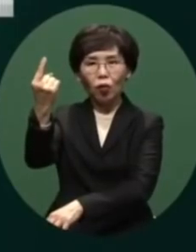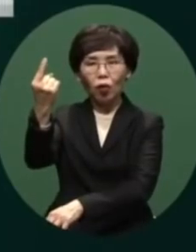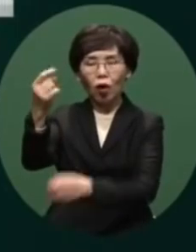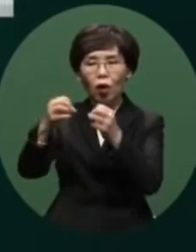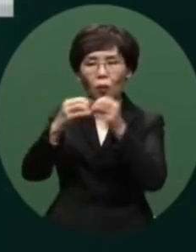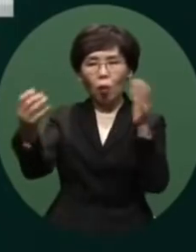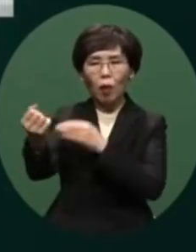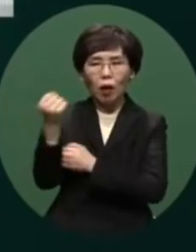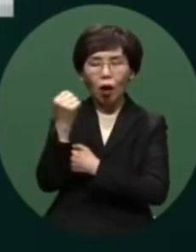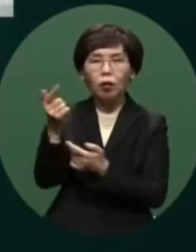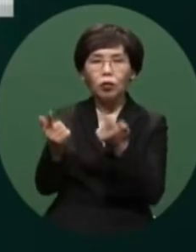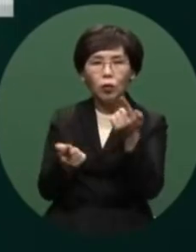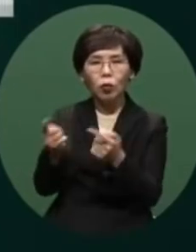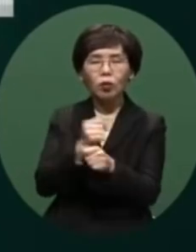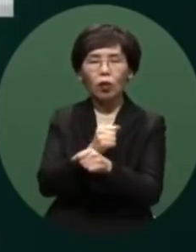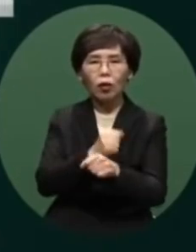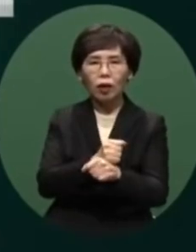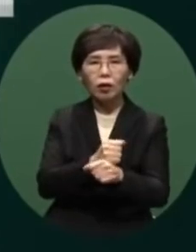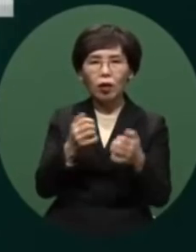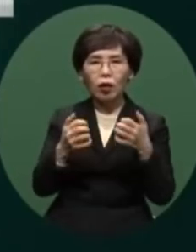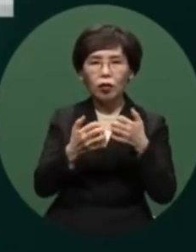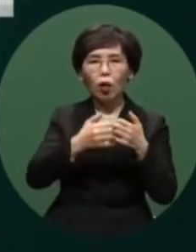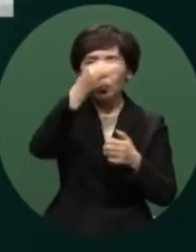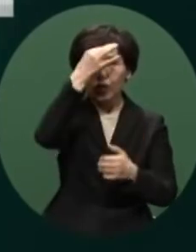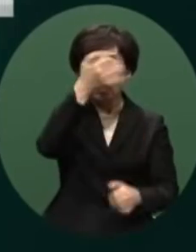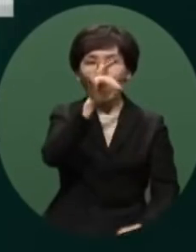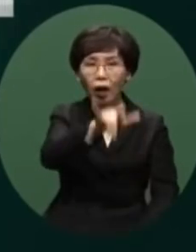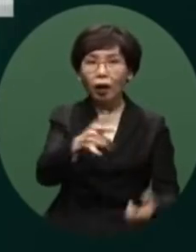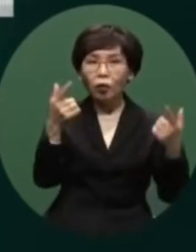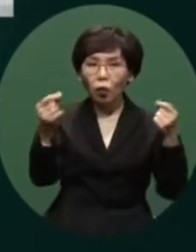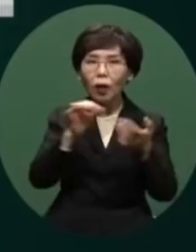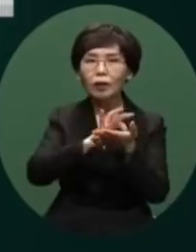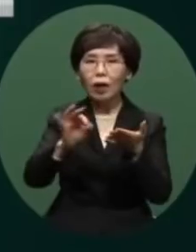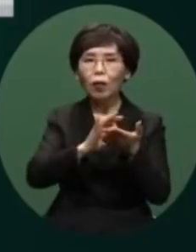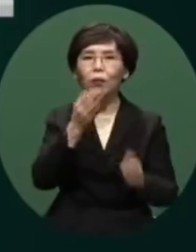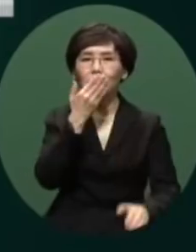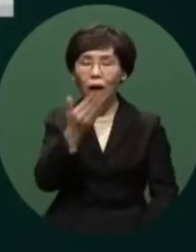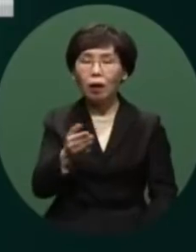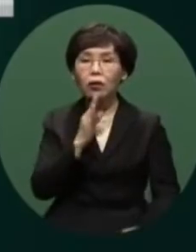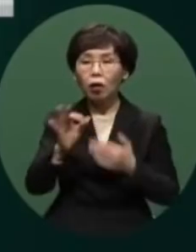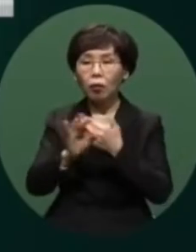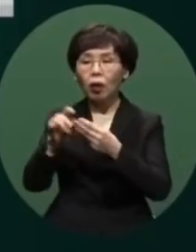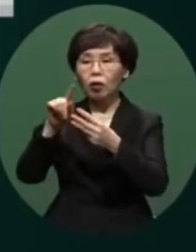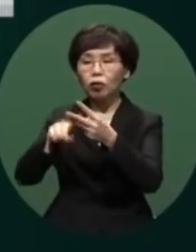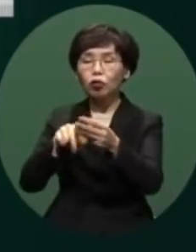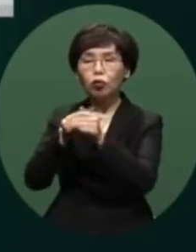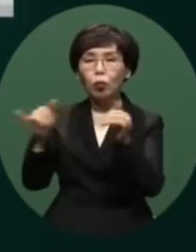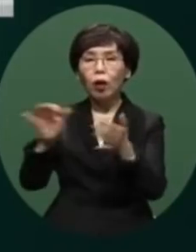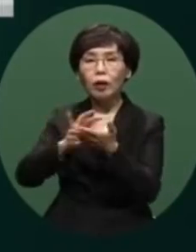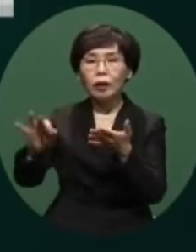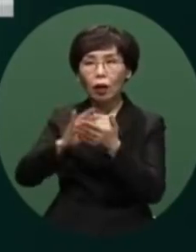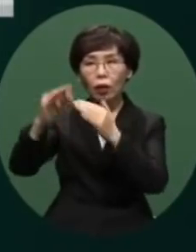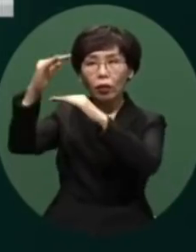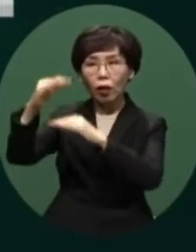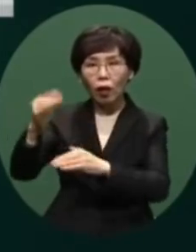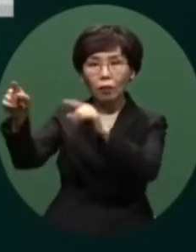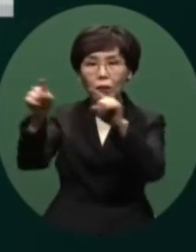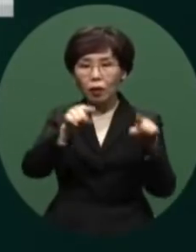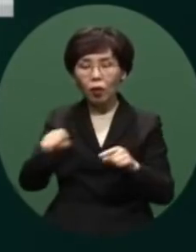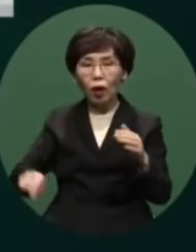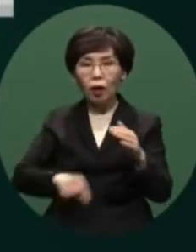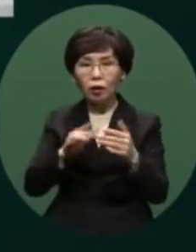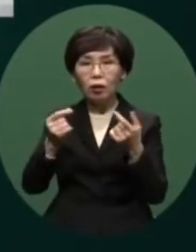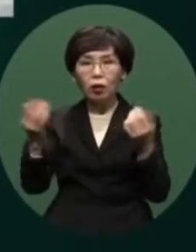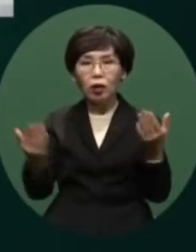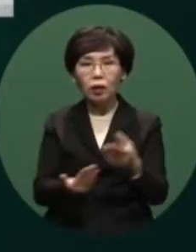폭발력을 조절해서 전술핵과 마찬가지로 쓸 수도 있습니다. 그럼 지금 윤 후보께서 말씀하시는 내용은 한반도에서 뭐 그런